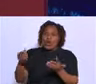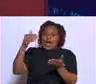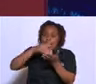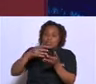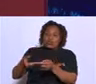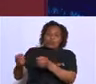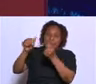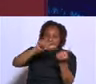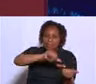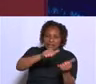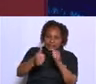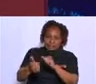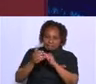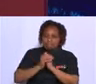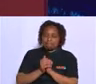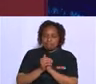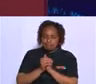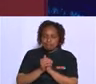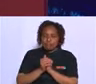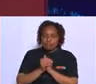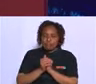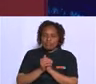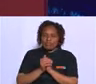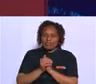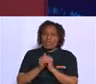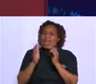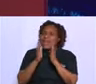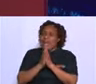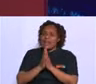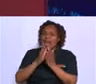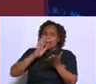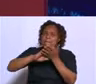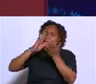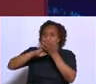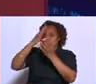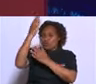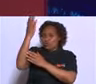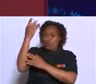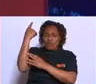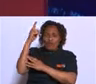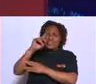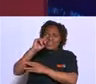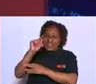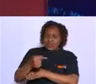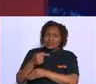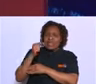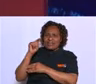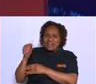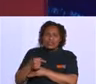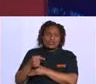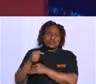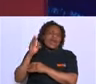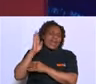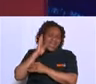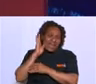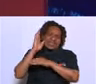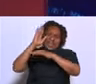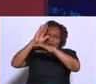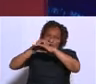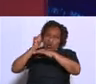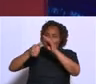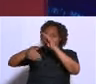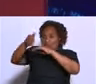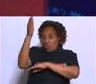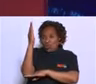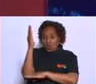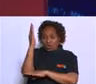Ninakusifu kwa ajili ya wale ambao wamefanya maamuzi ya kubatizwa tena. And I praise you for the thousands who've heard the call of God. Ninakusifu kwa